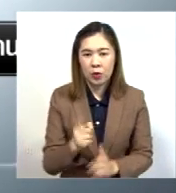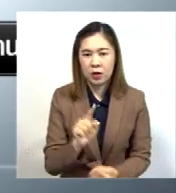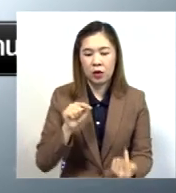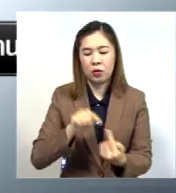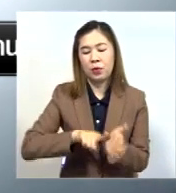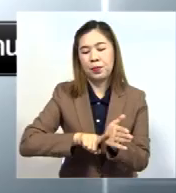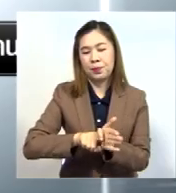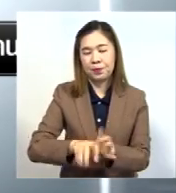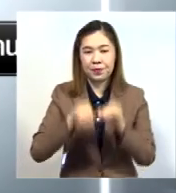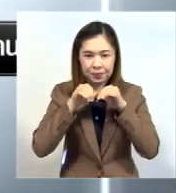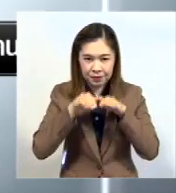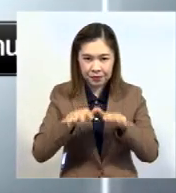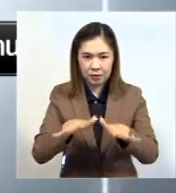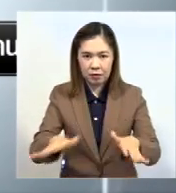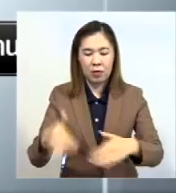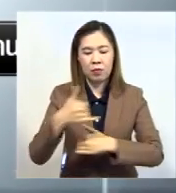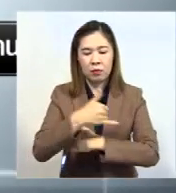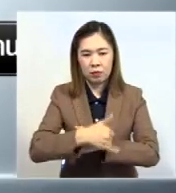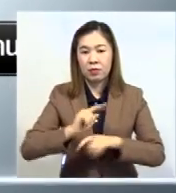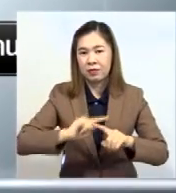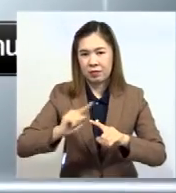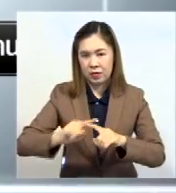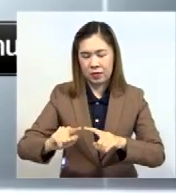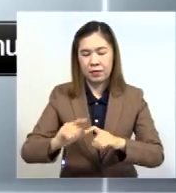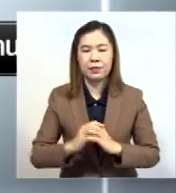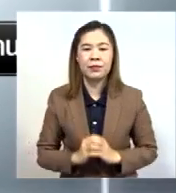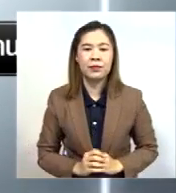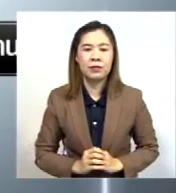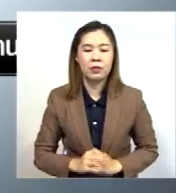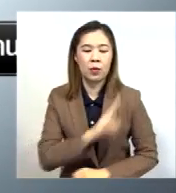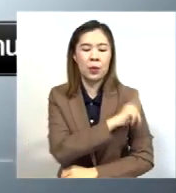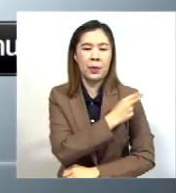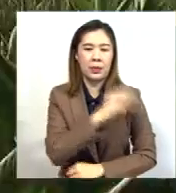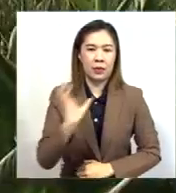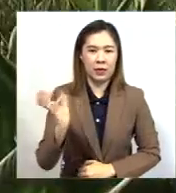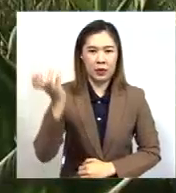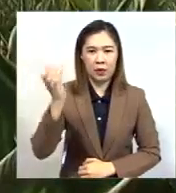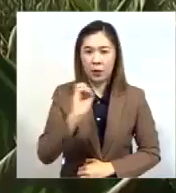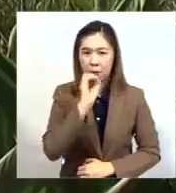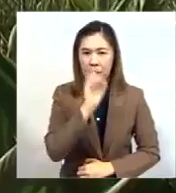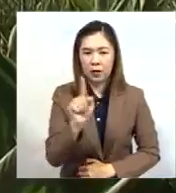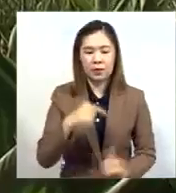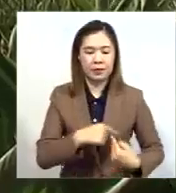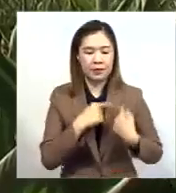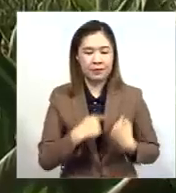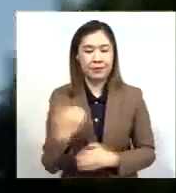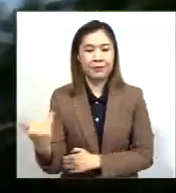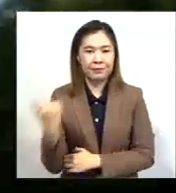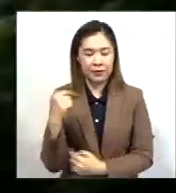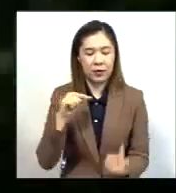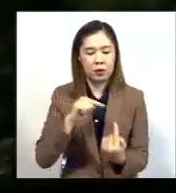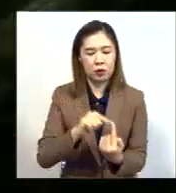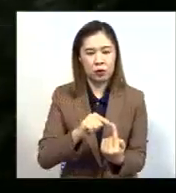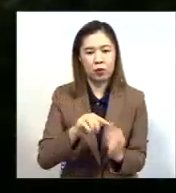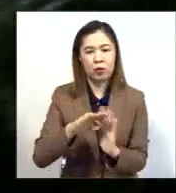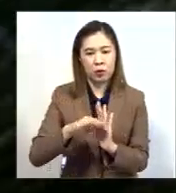แพร่ระบาดขยายวงกว้างมากขึ้นไปอีกแม้ว่าองค์การอนามัยโลกจะยืนยันนะคะว่ามีความเชื่อมั่นในมาตรการการรับมือของ